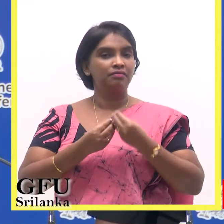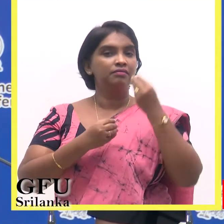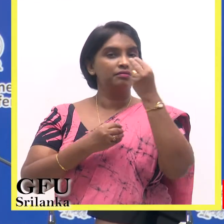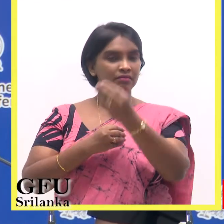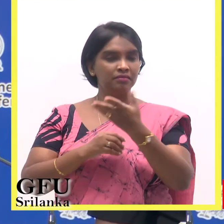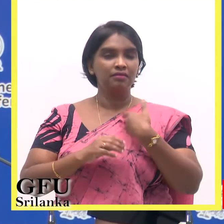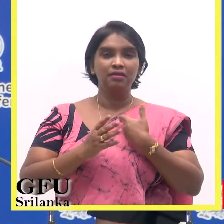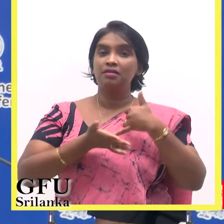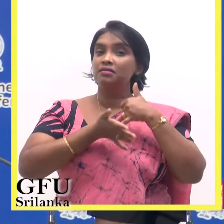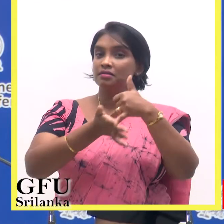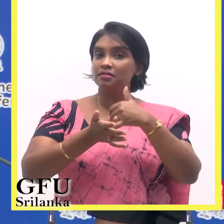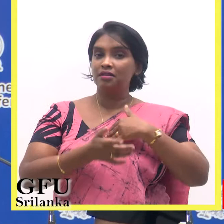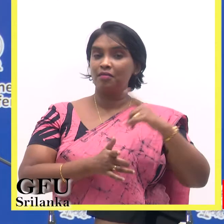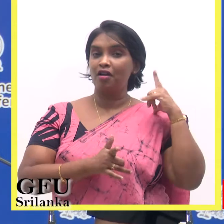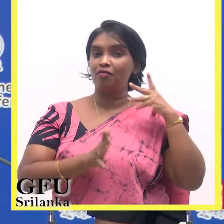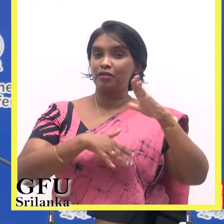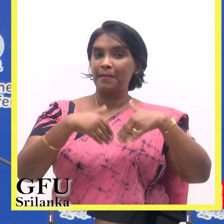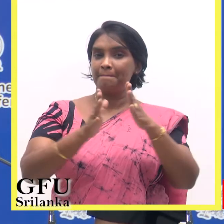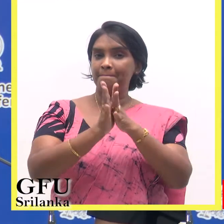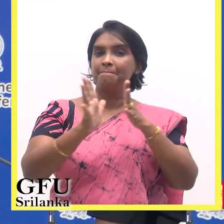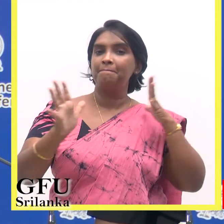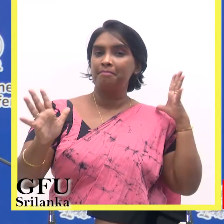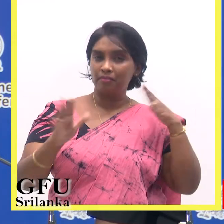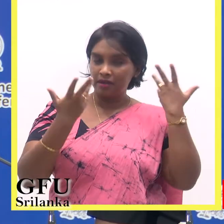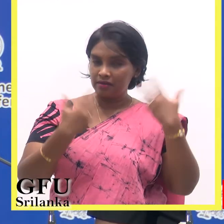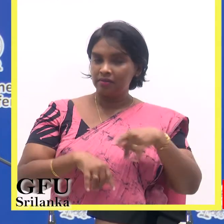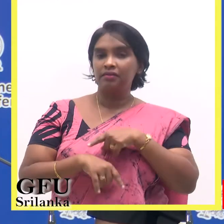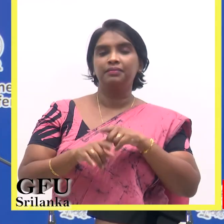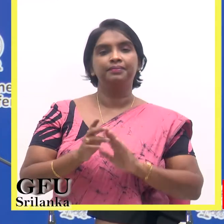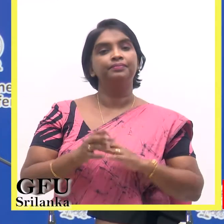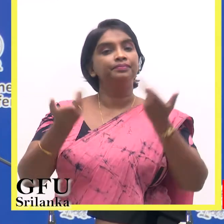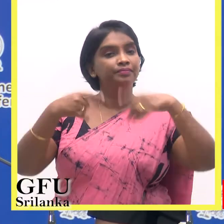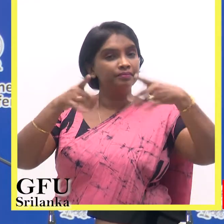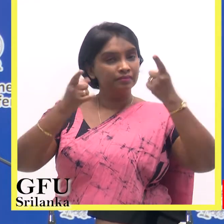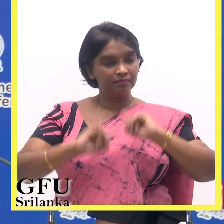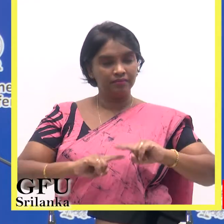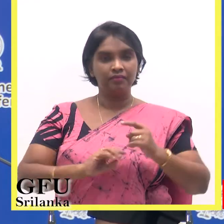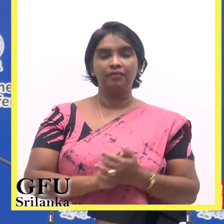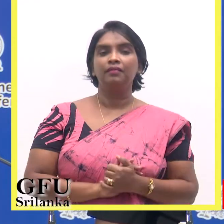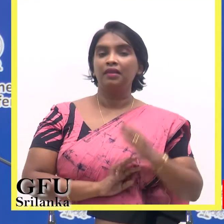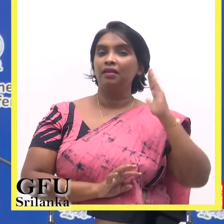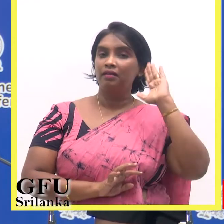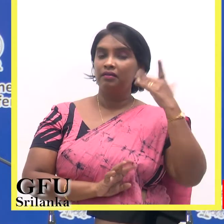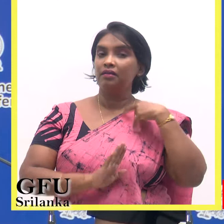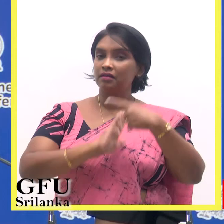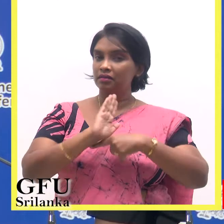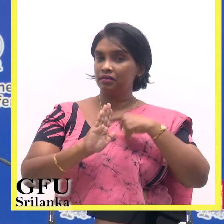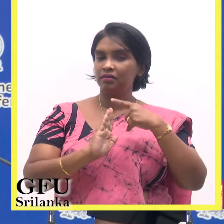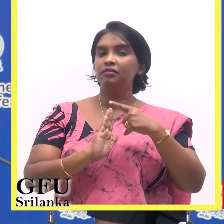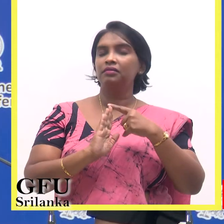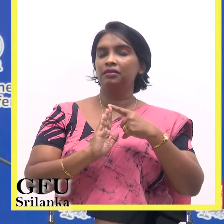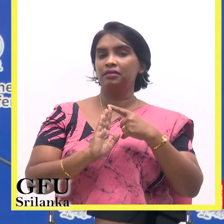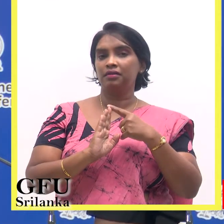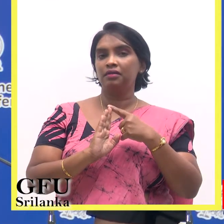ජනාධිපතිතුමාට පිරිනමන සම්මාන මුර පෙළපාලියක් ඒ අවස්ථාවේ පවත්වනවා. ඉන් අනතුරුව විශේෂයෙන්ම